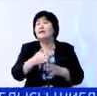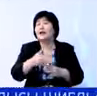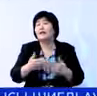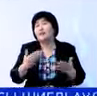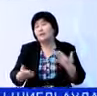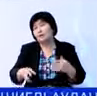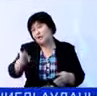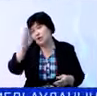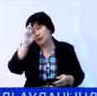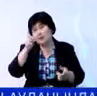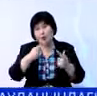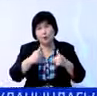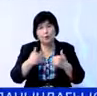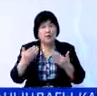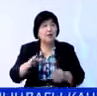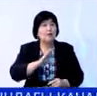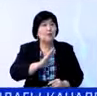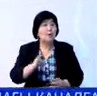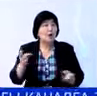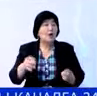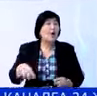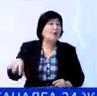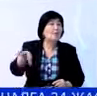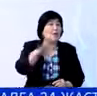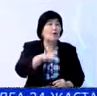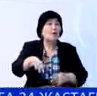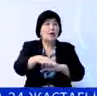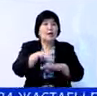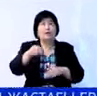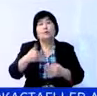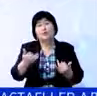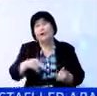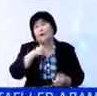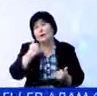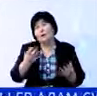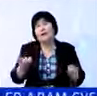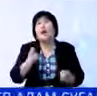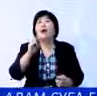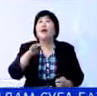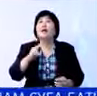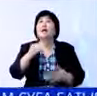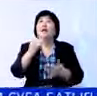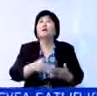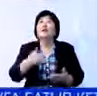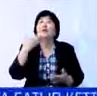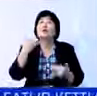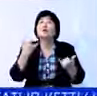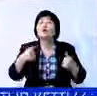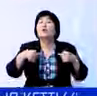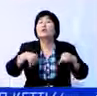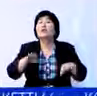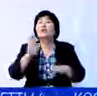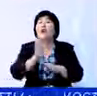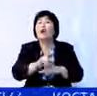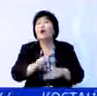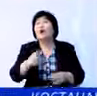болмаса мемлекеттік органдардың тарапынан болмау керек, бүкіл халық болып осыған мән беру керек. Ал карантин режимін жеңілдету туралы шешім қабылдау